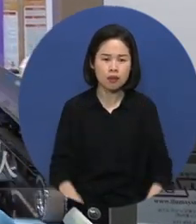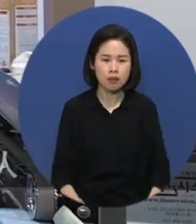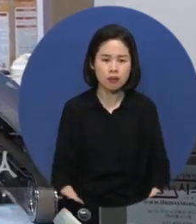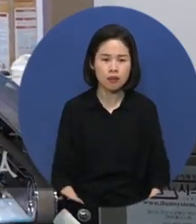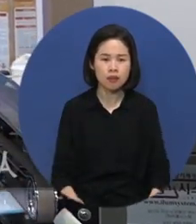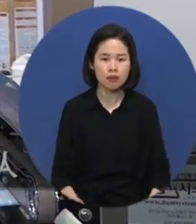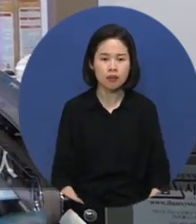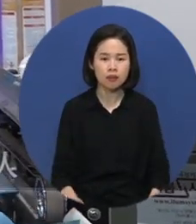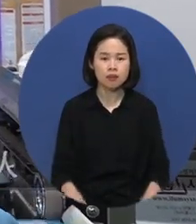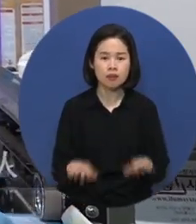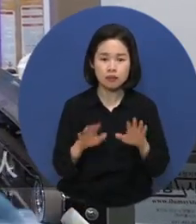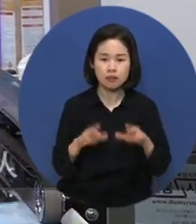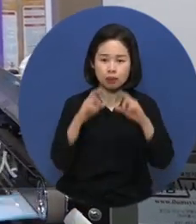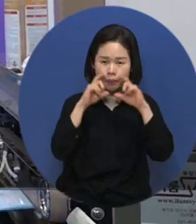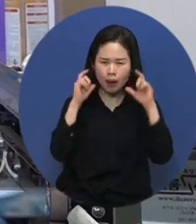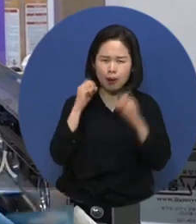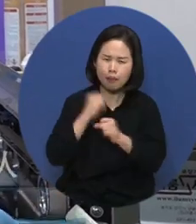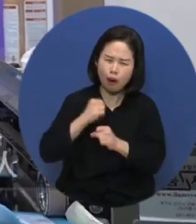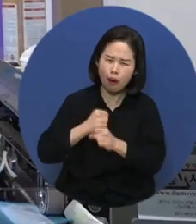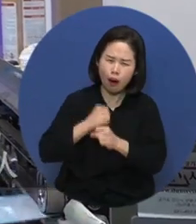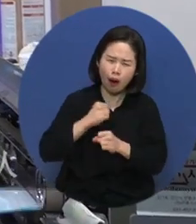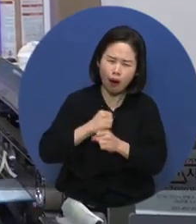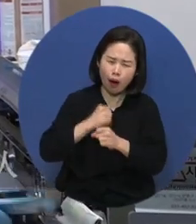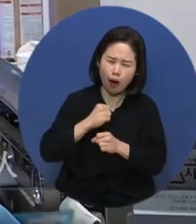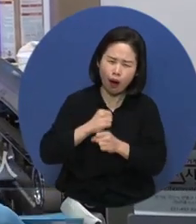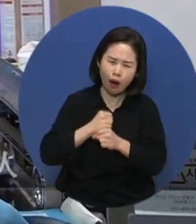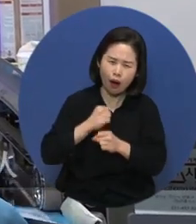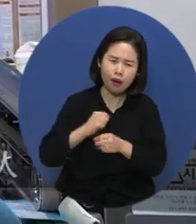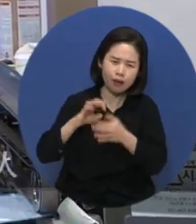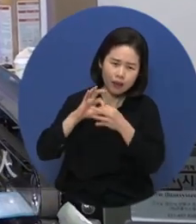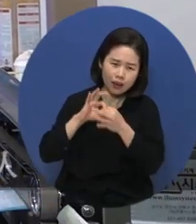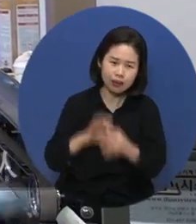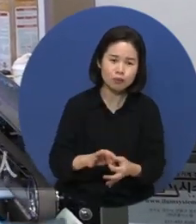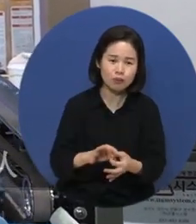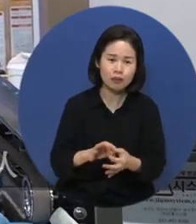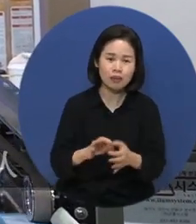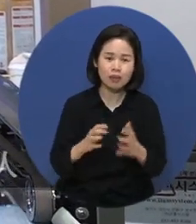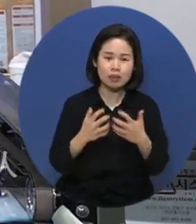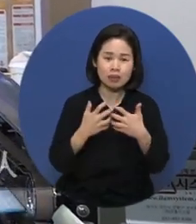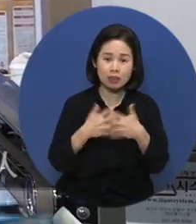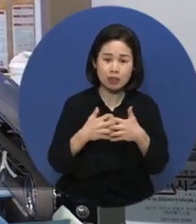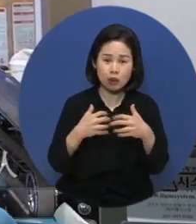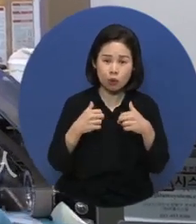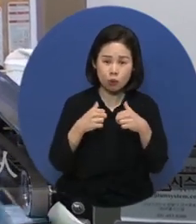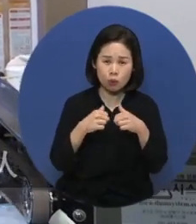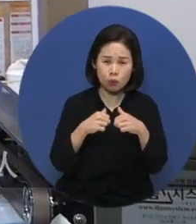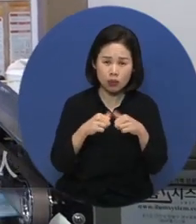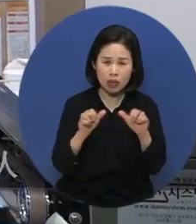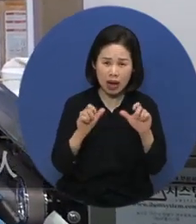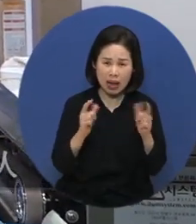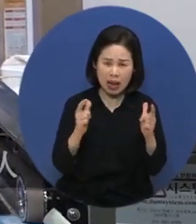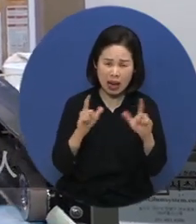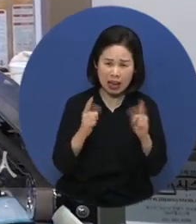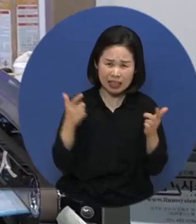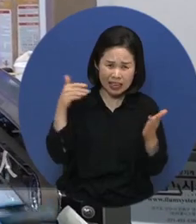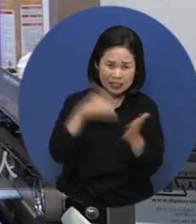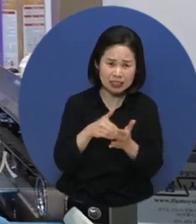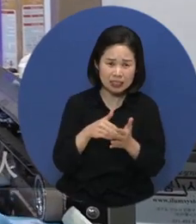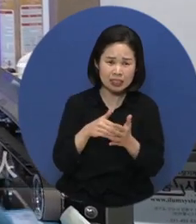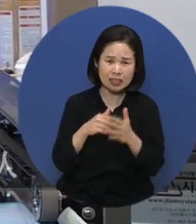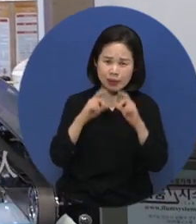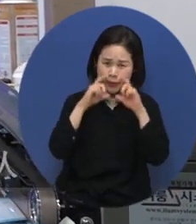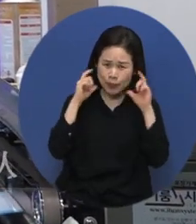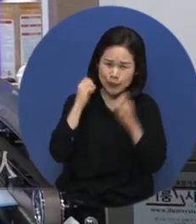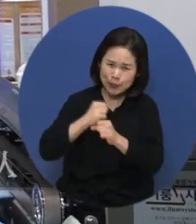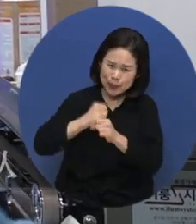같아요. 아, 말 계속 하고 있어요, 이네. 있는 대로. 나오는 대로 기계가 고장나지 않는 이상. 나오는 대로 계속